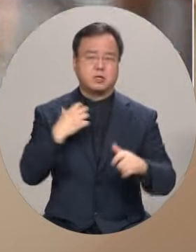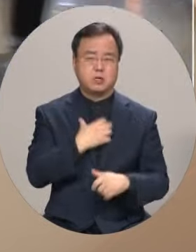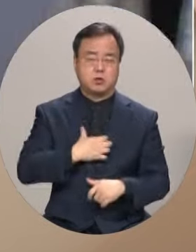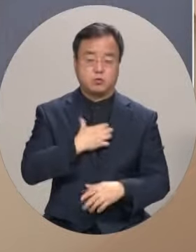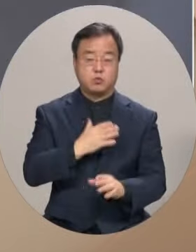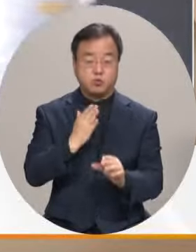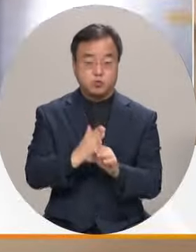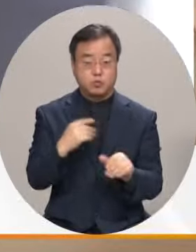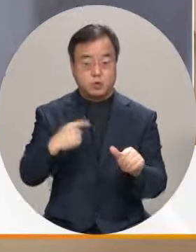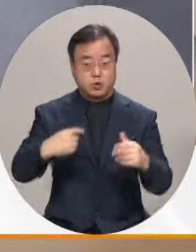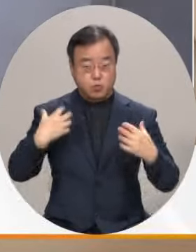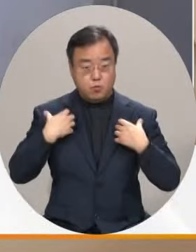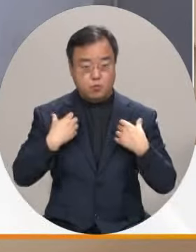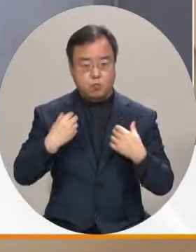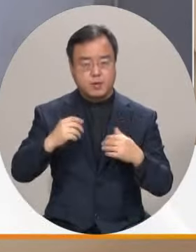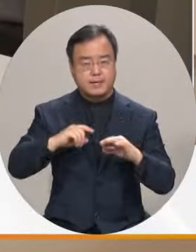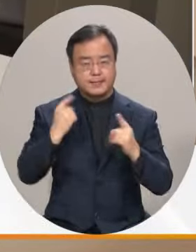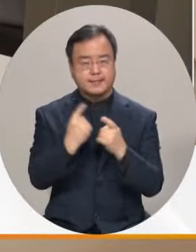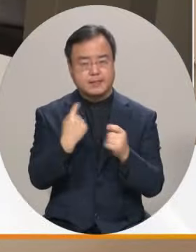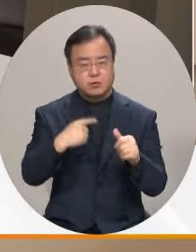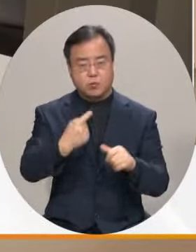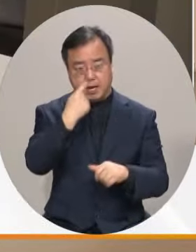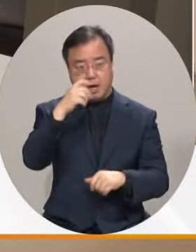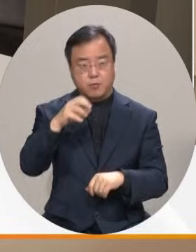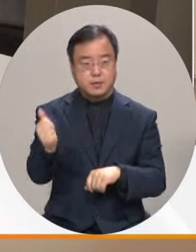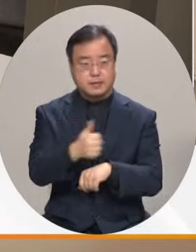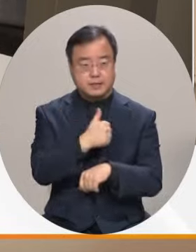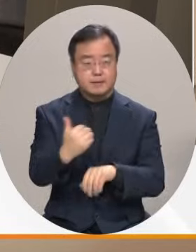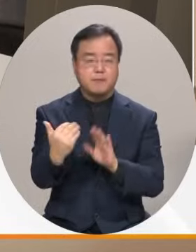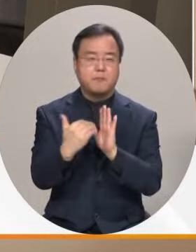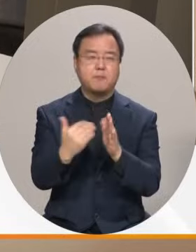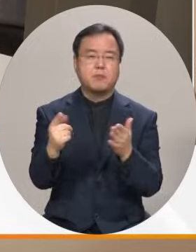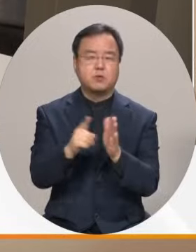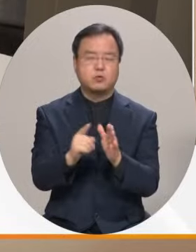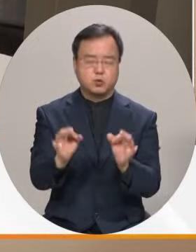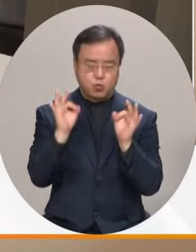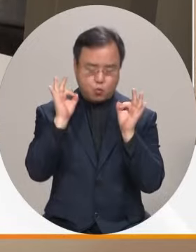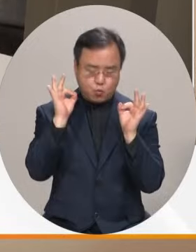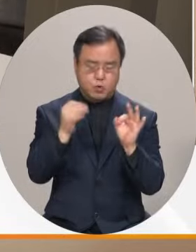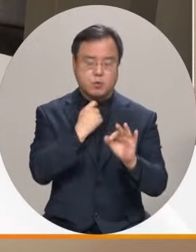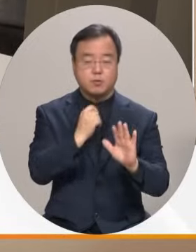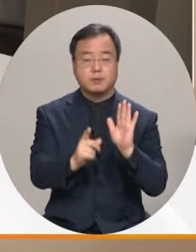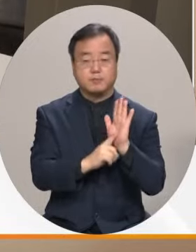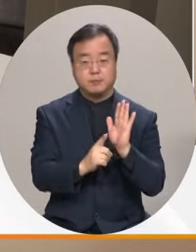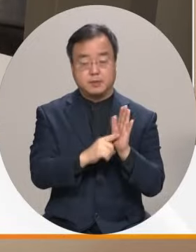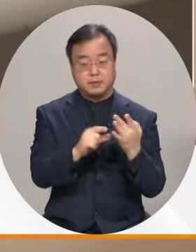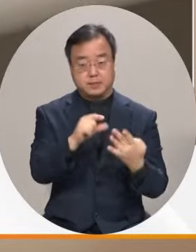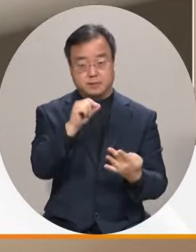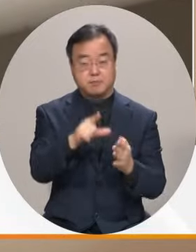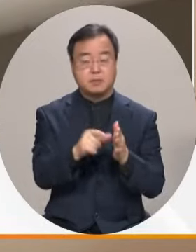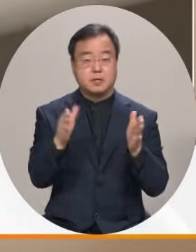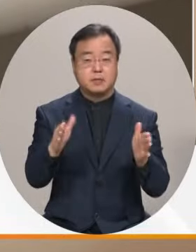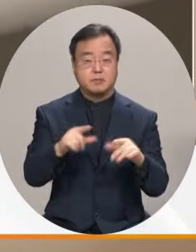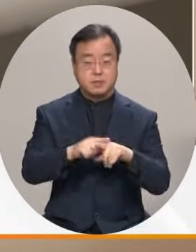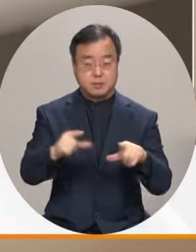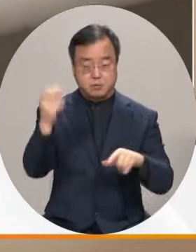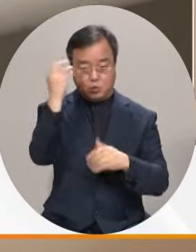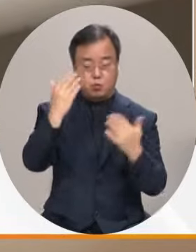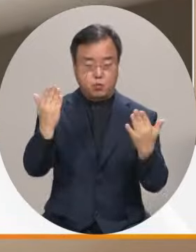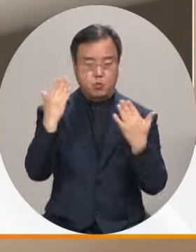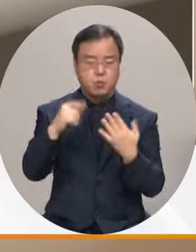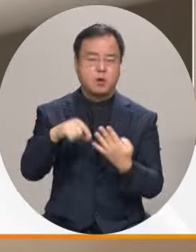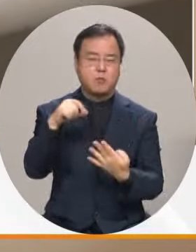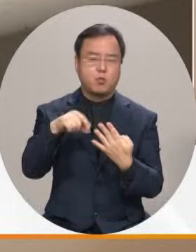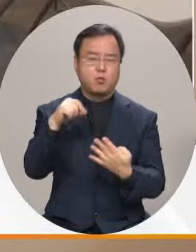교육부도 사교육 유발을 차단하기 위해서 노력하겠다고 강조했습니다이 선발 시기도 일반고와 함께 뽑는 후기